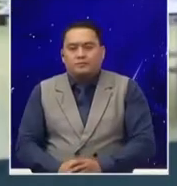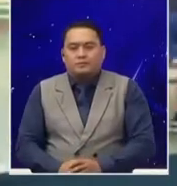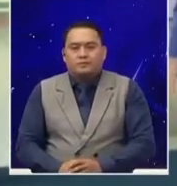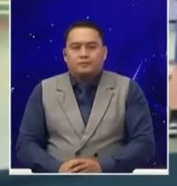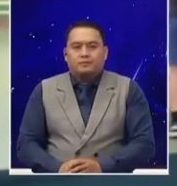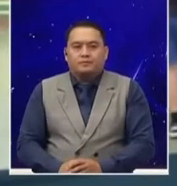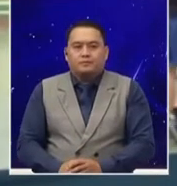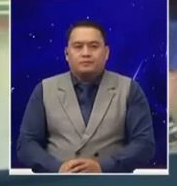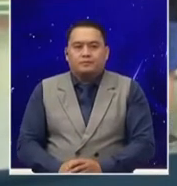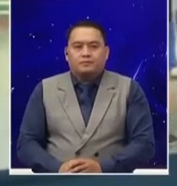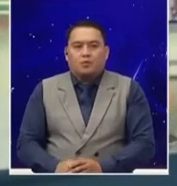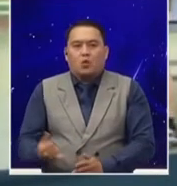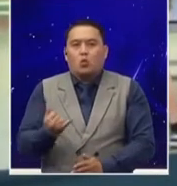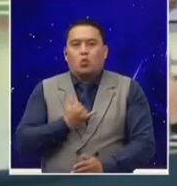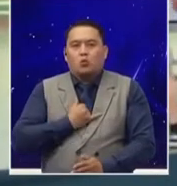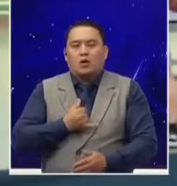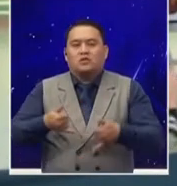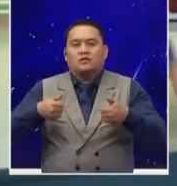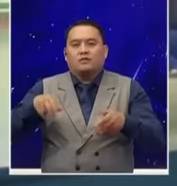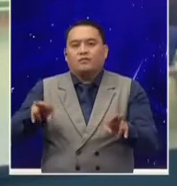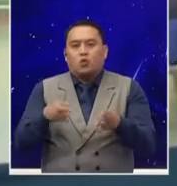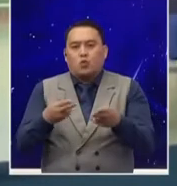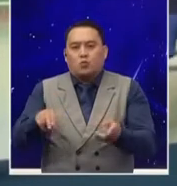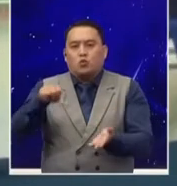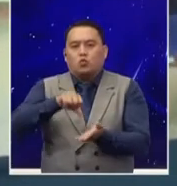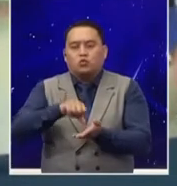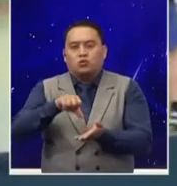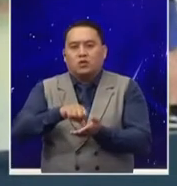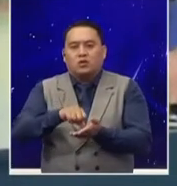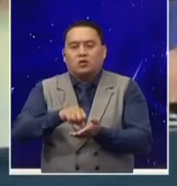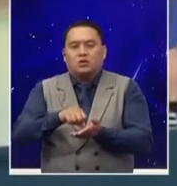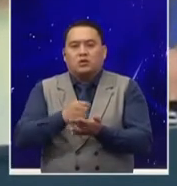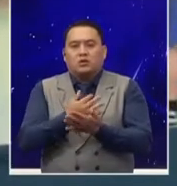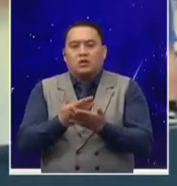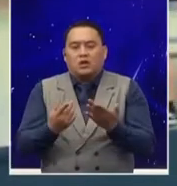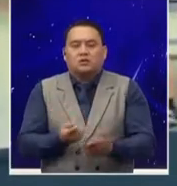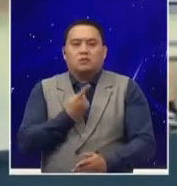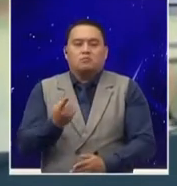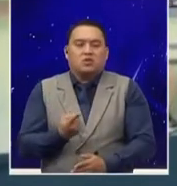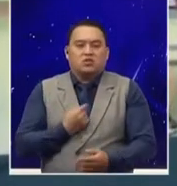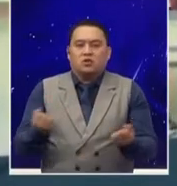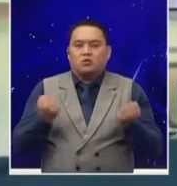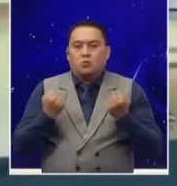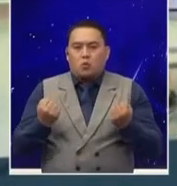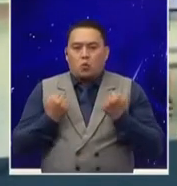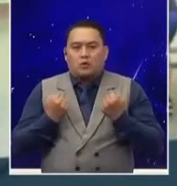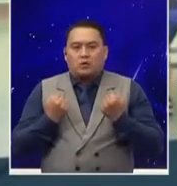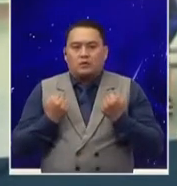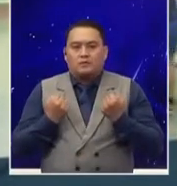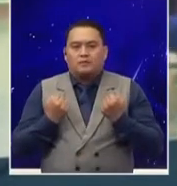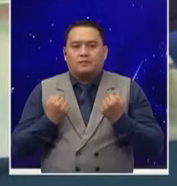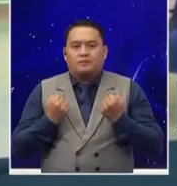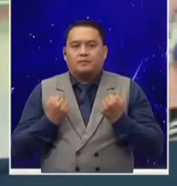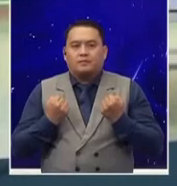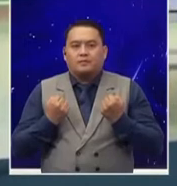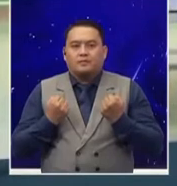У нас в клубе выступает Денис Желудев, Тимур Кельгубанов и Саша Герасименко.